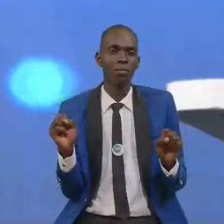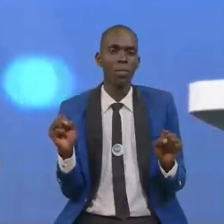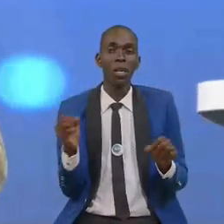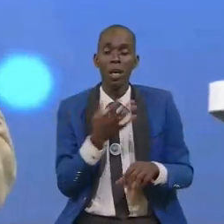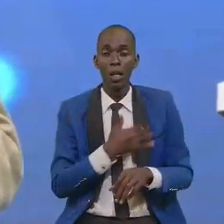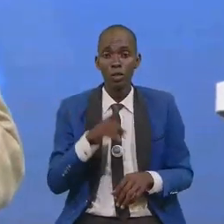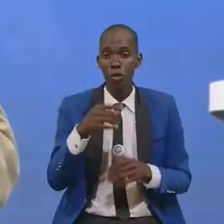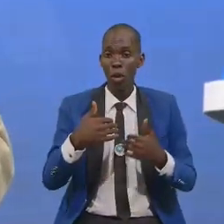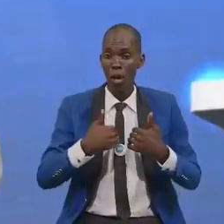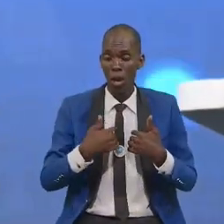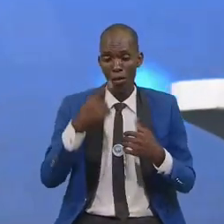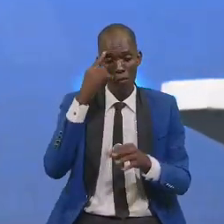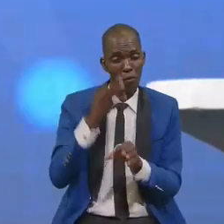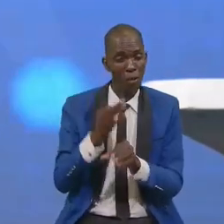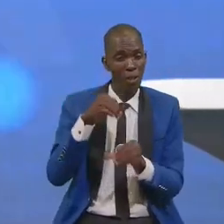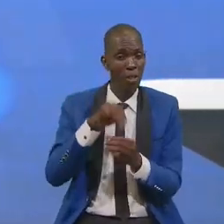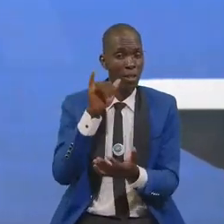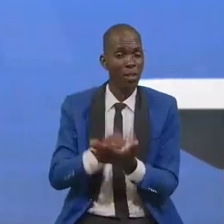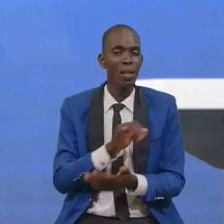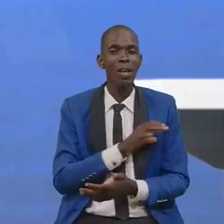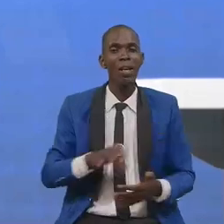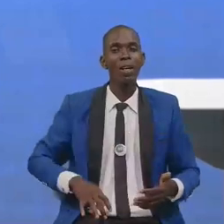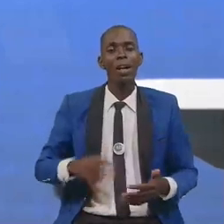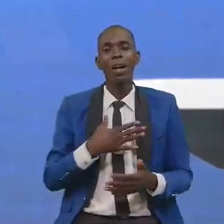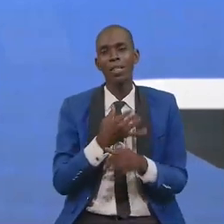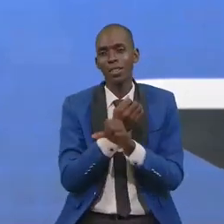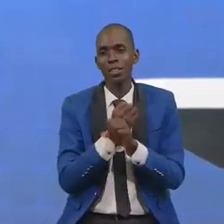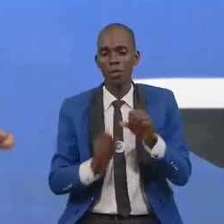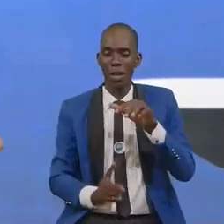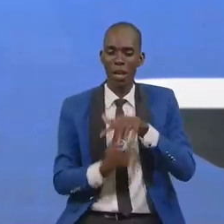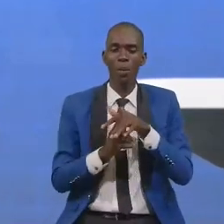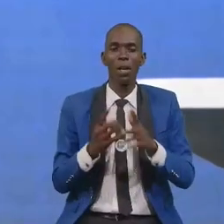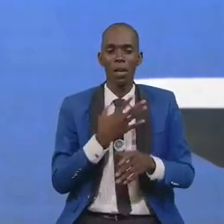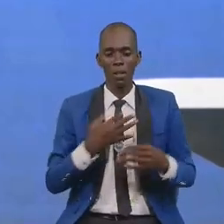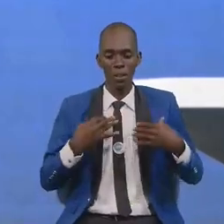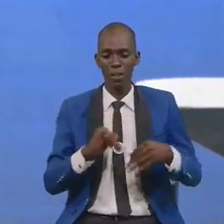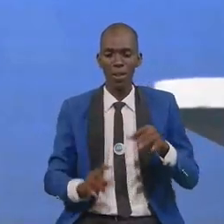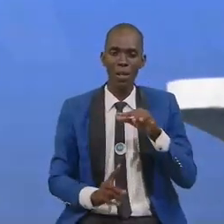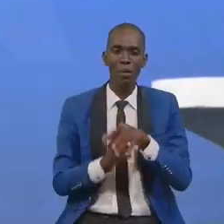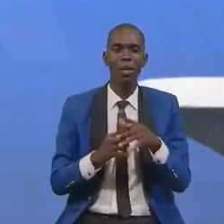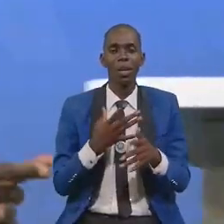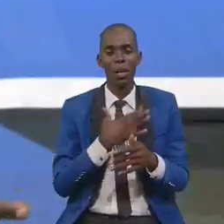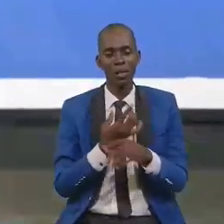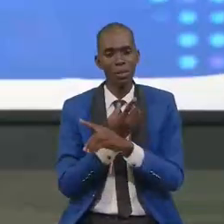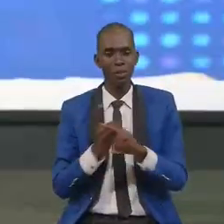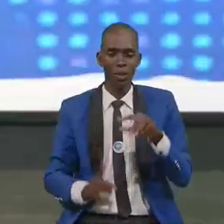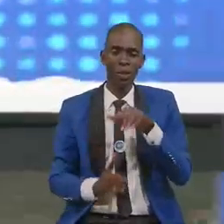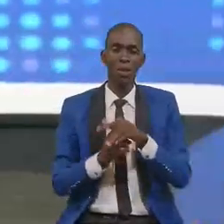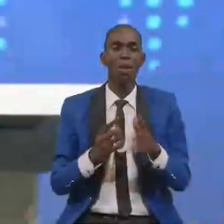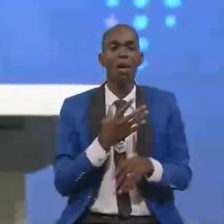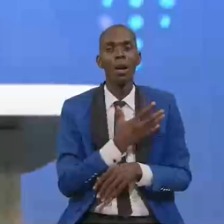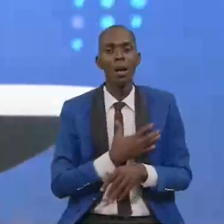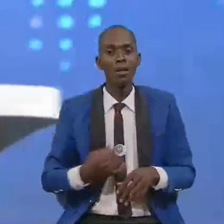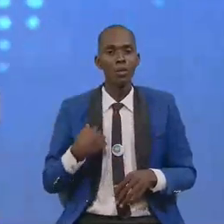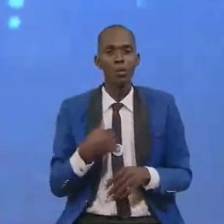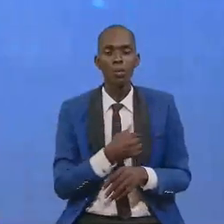et tu as la foi en ce Christ et le salut vient et la délivrance aussi vient et on nous